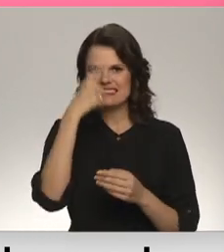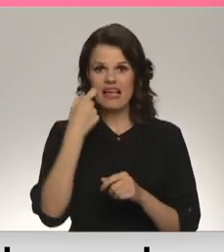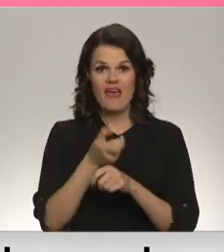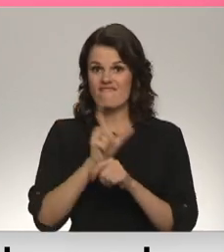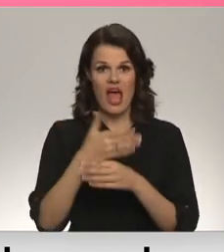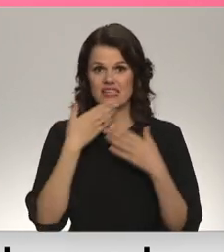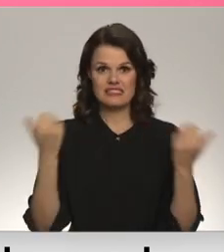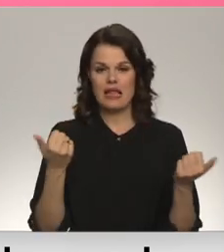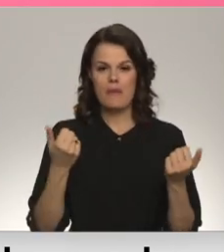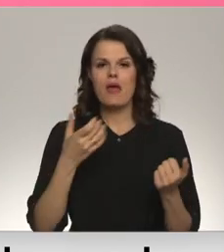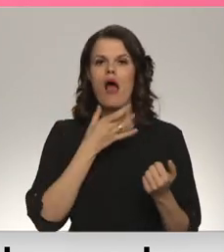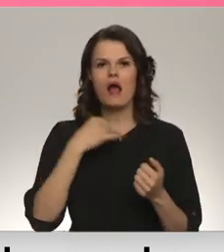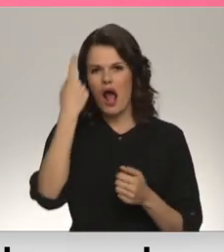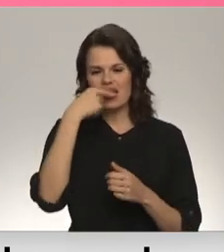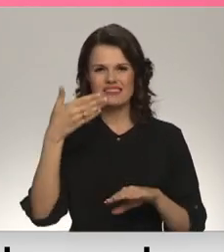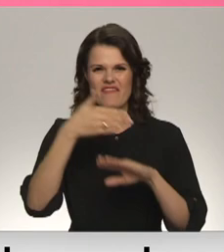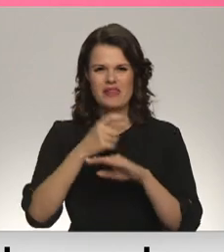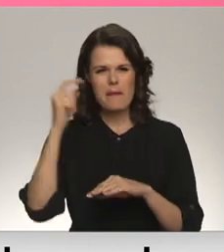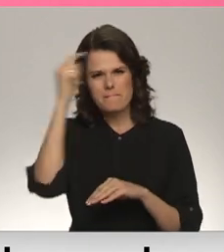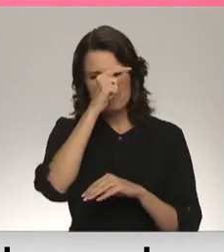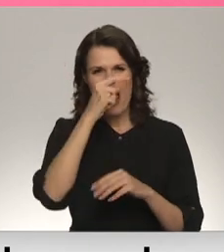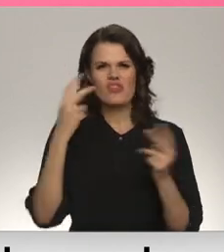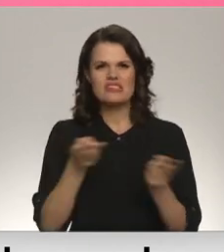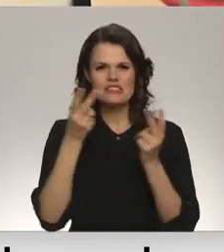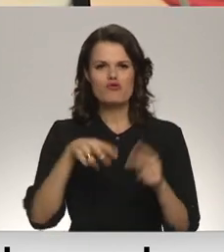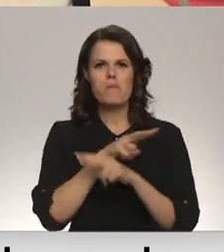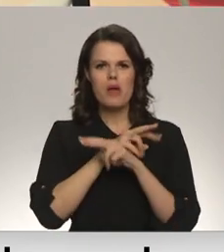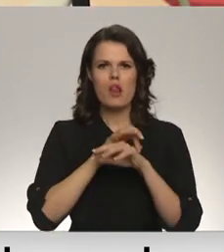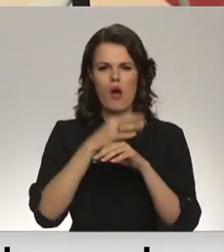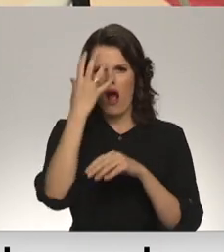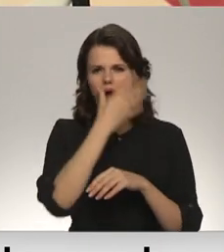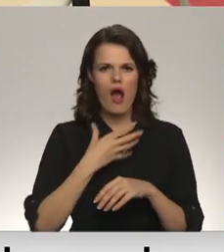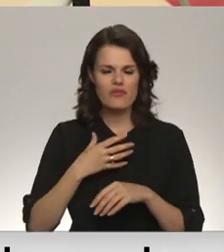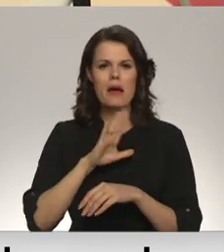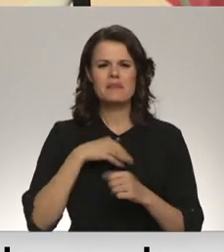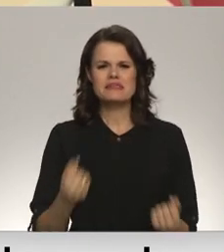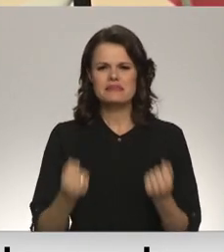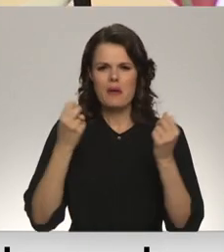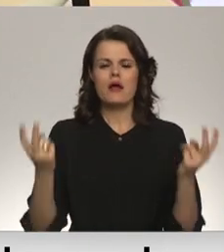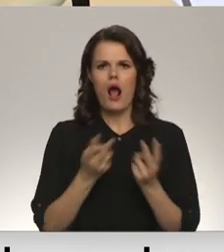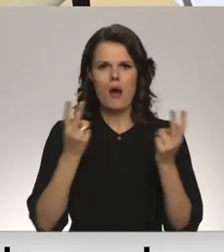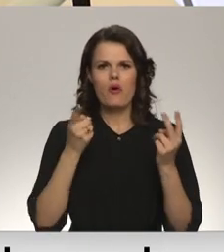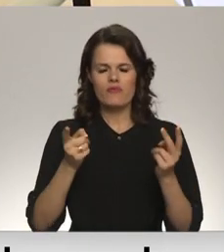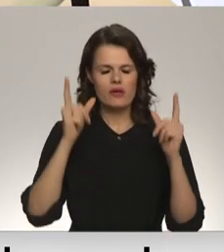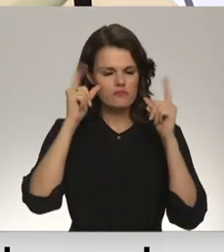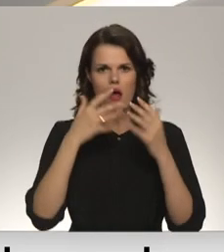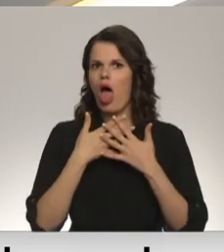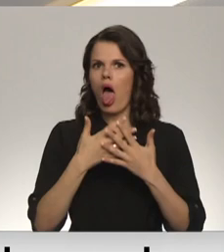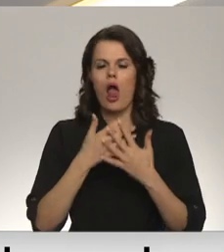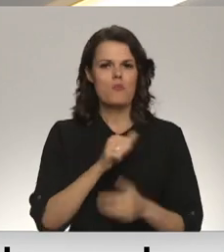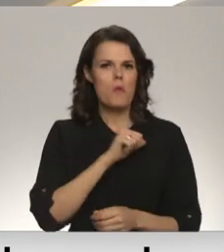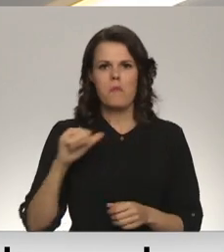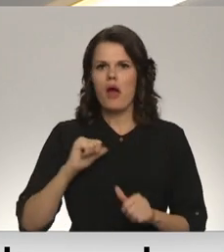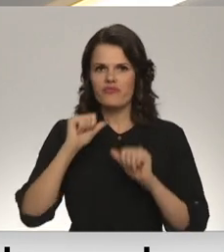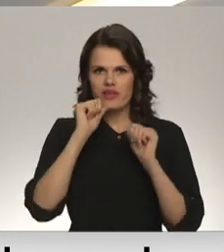nebija. Kakla un sejas vietā melni, sadaguši, miruši audi. Pēc smaga apdeguma viņa bija intubēta, pati neelpoja.